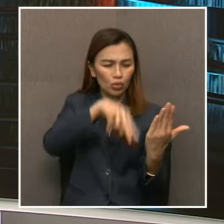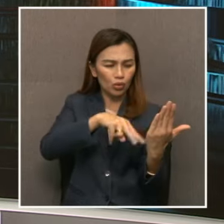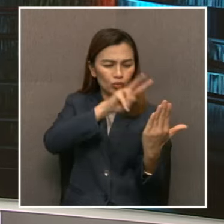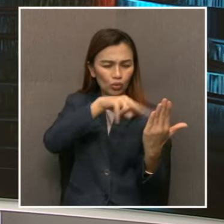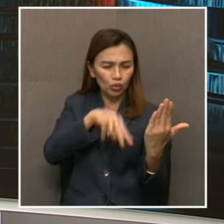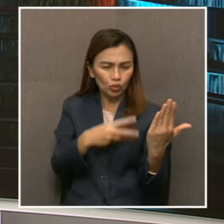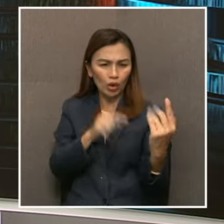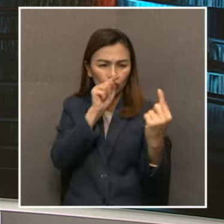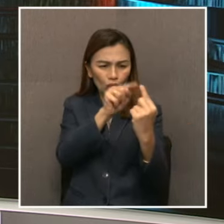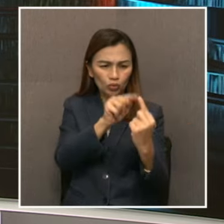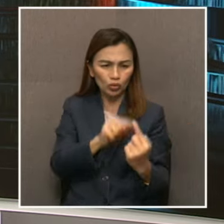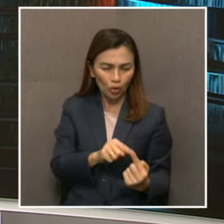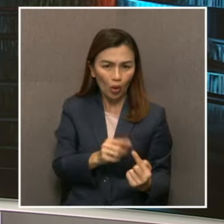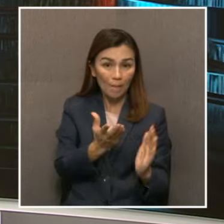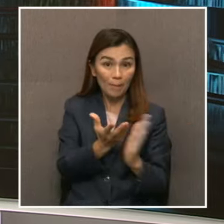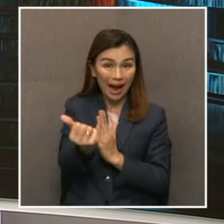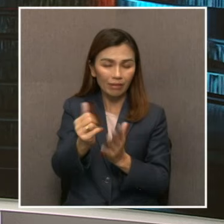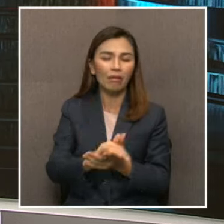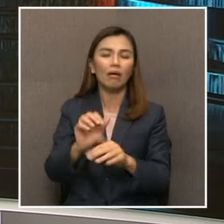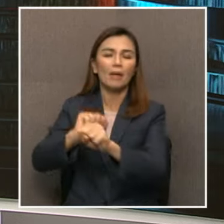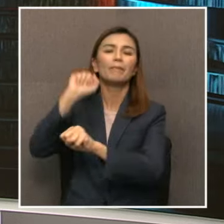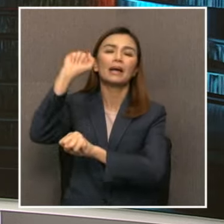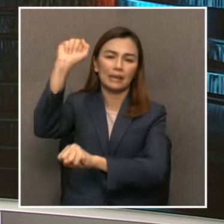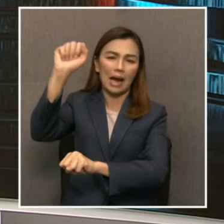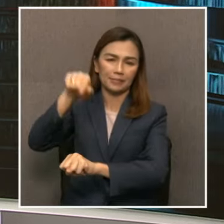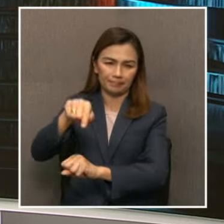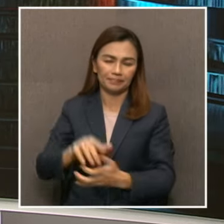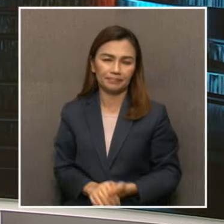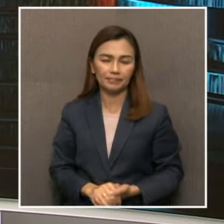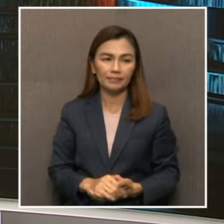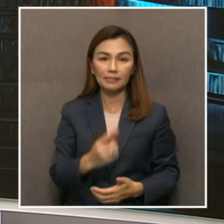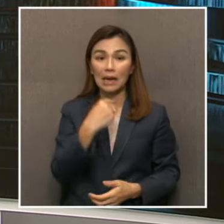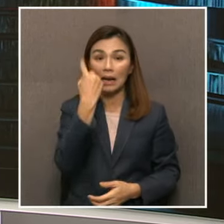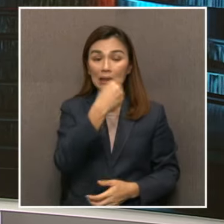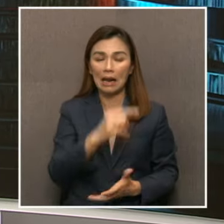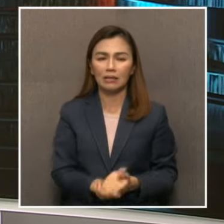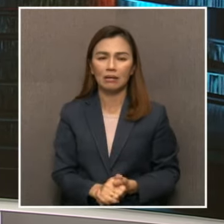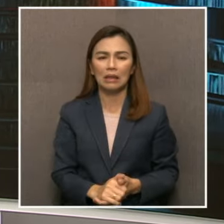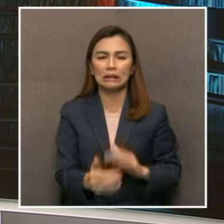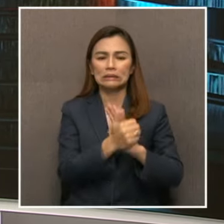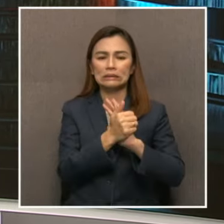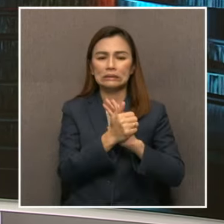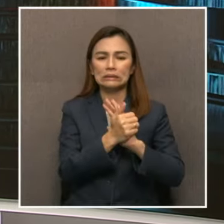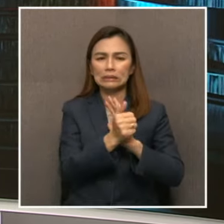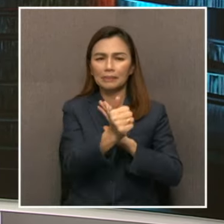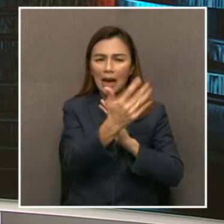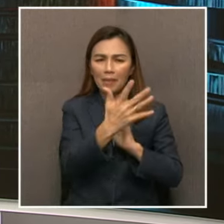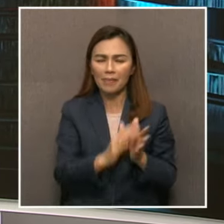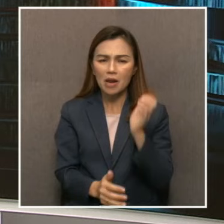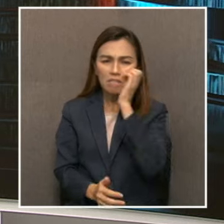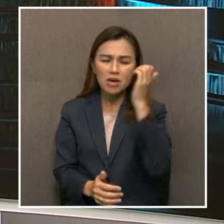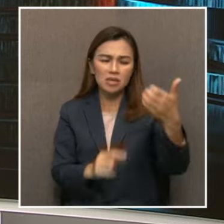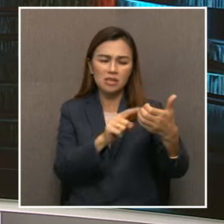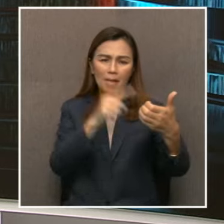ก็จะมีการประกาศผลนั่นเองครับส่วนกลุ่มที่ไม่ถนัดใช้สมาร์ทโฟนนะครับหรือว่าไม่สะดวกในการใช้เทคโ